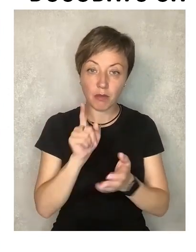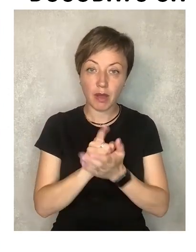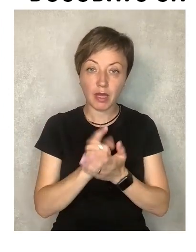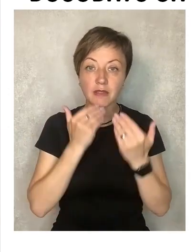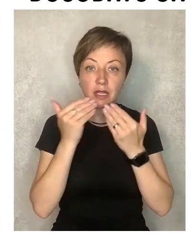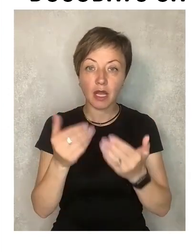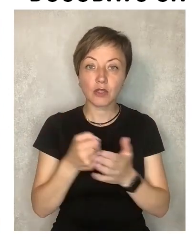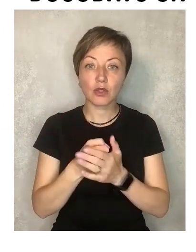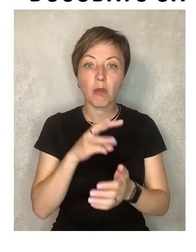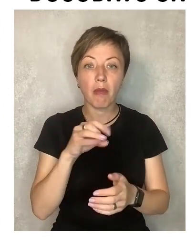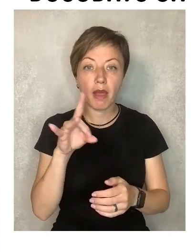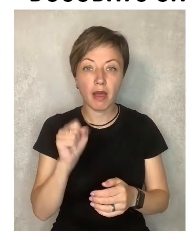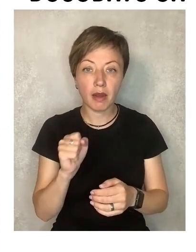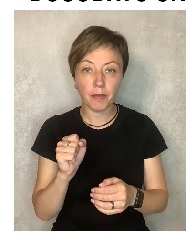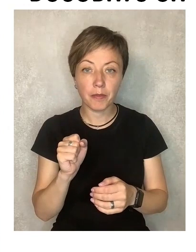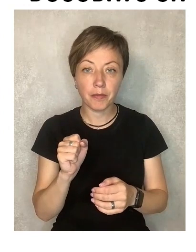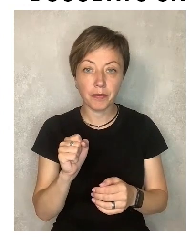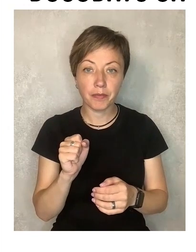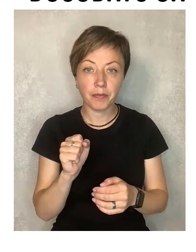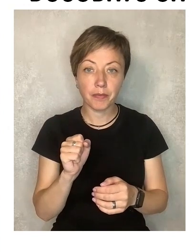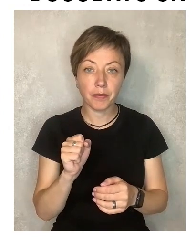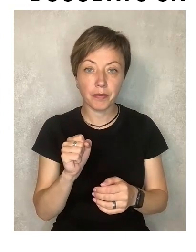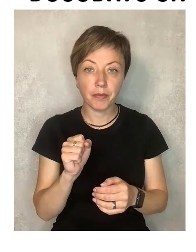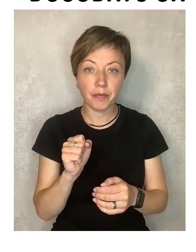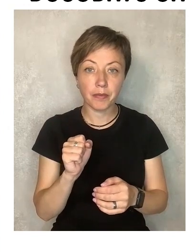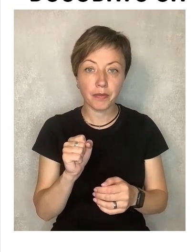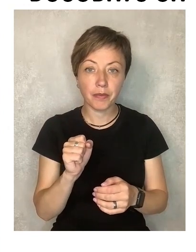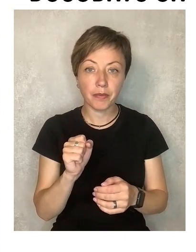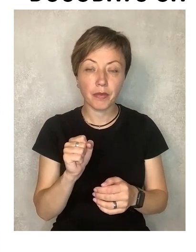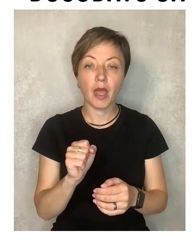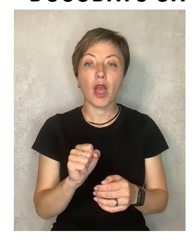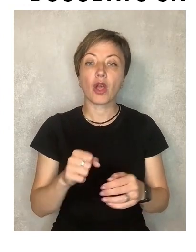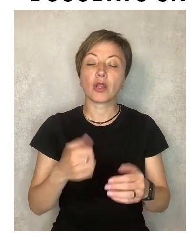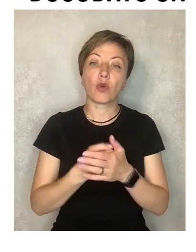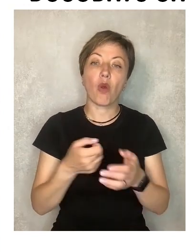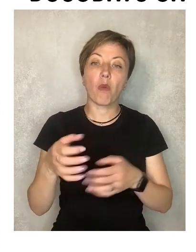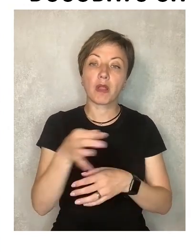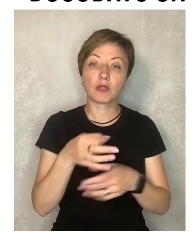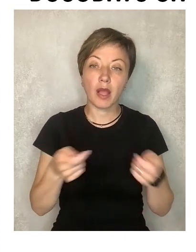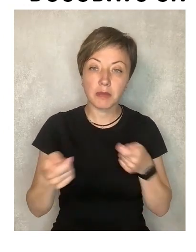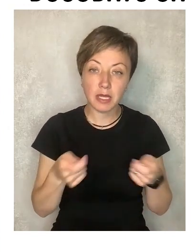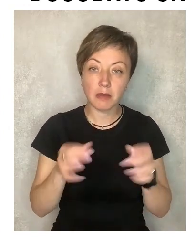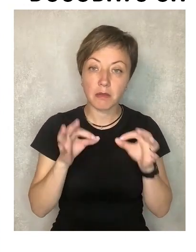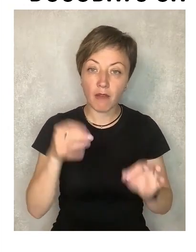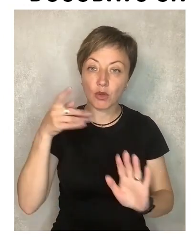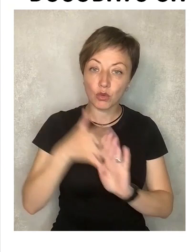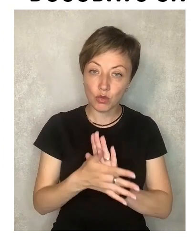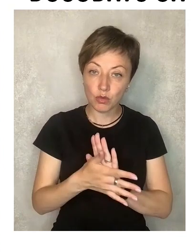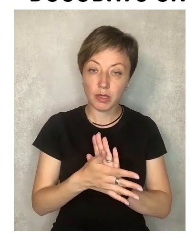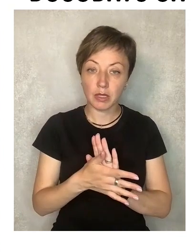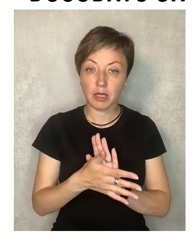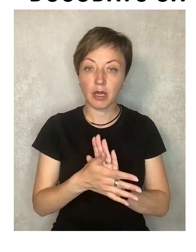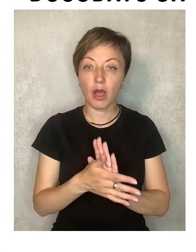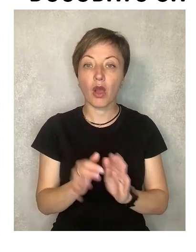мера. Ви не маєте звертатись, я не знаю, до обласної адміністрації. Треба правильно розуміти, якби